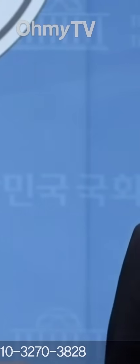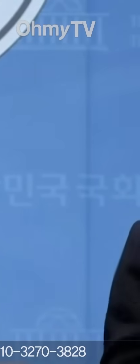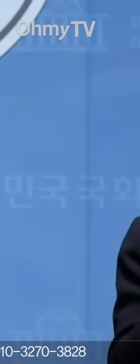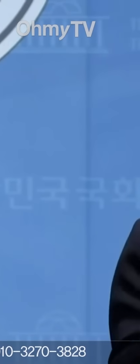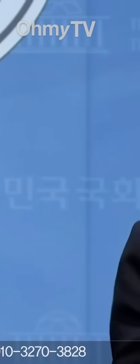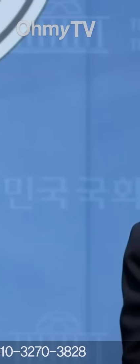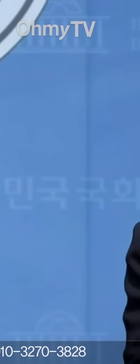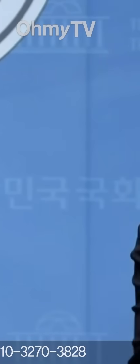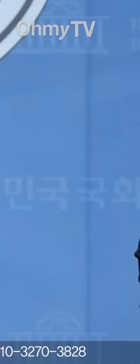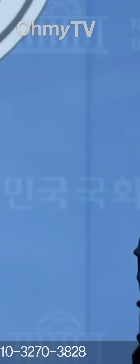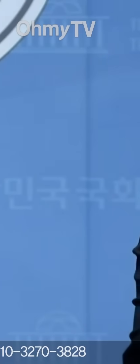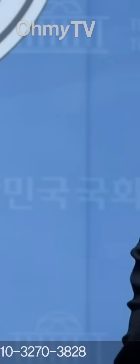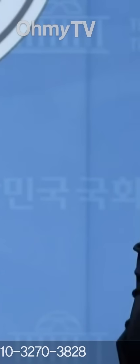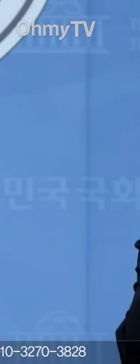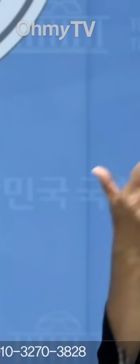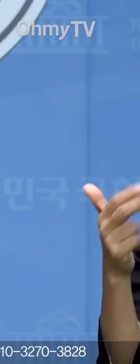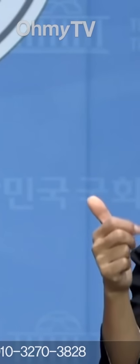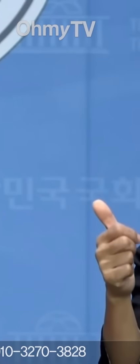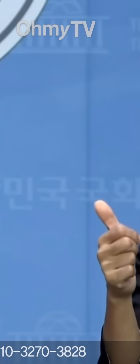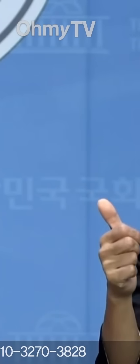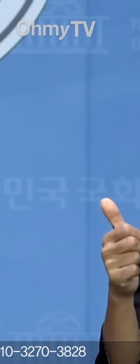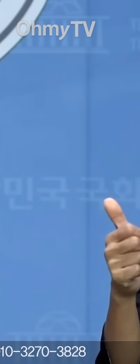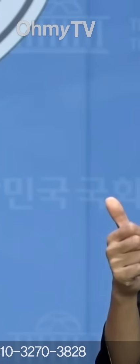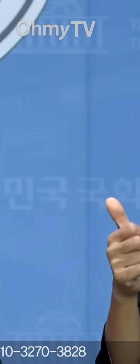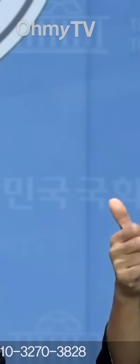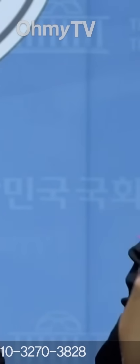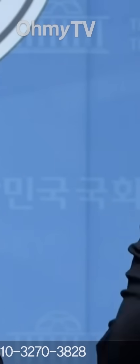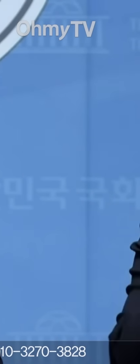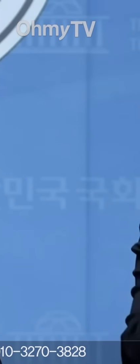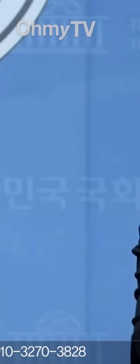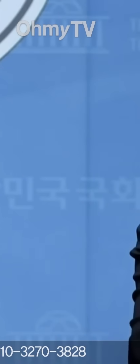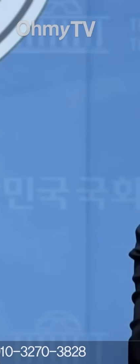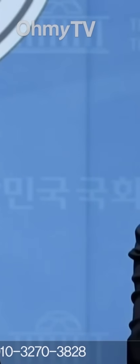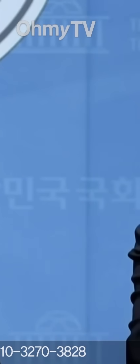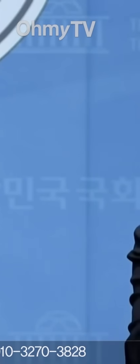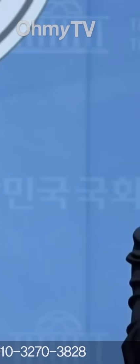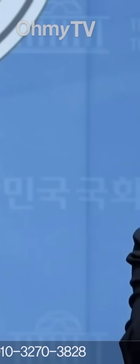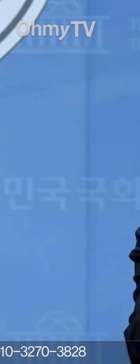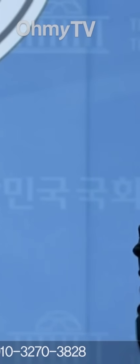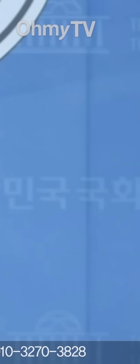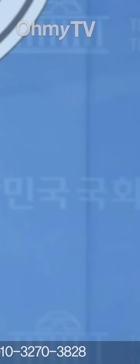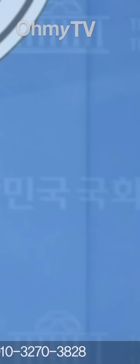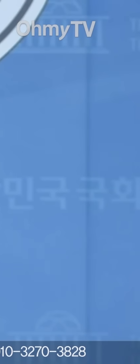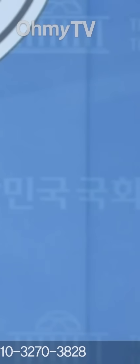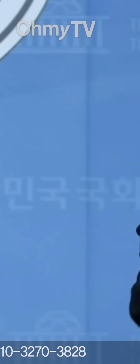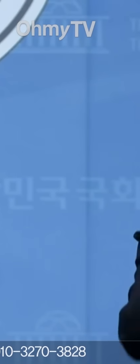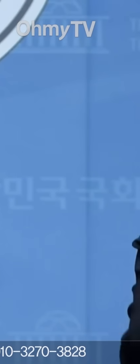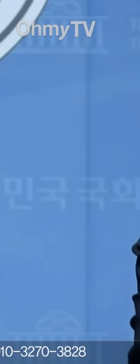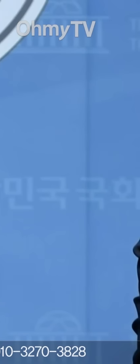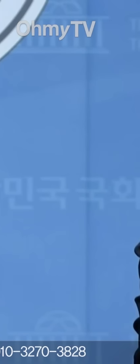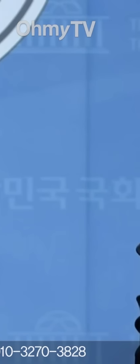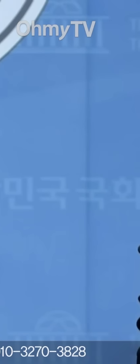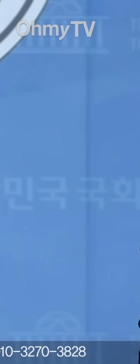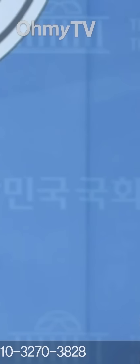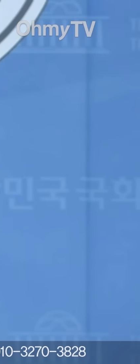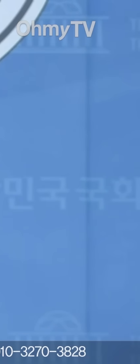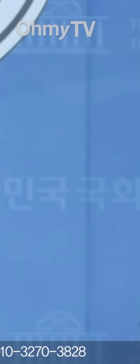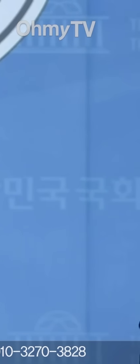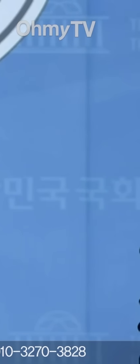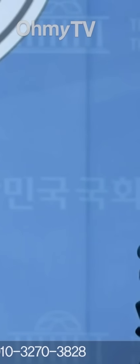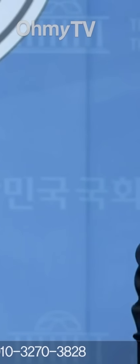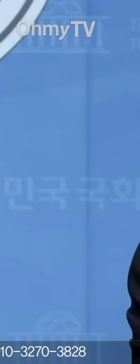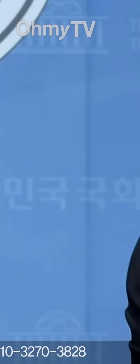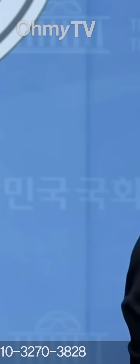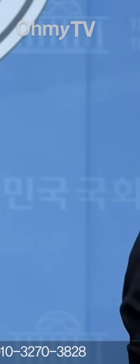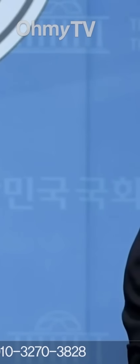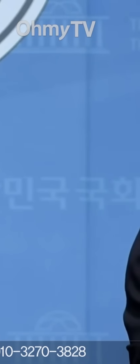경기도지사 이재명이 북한을 방문하기 위해서 사전에 200만